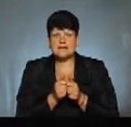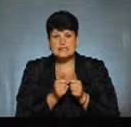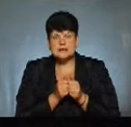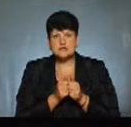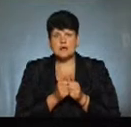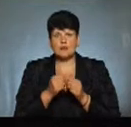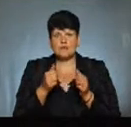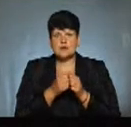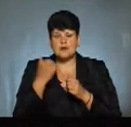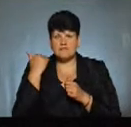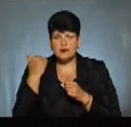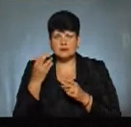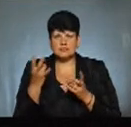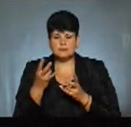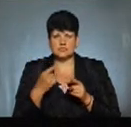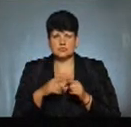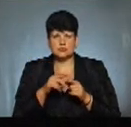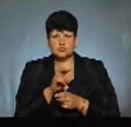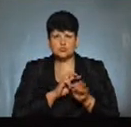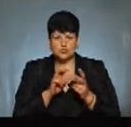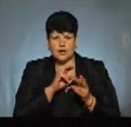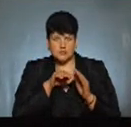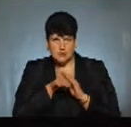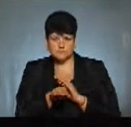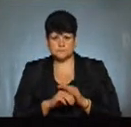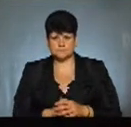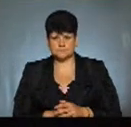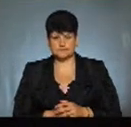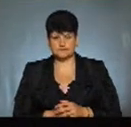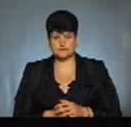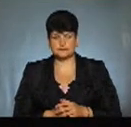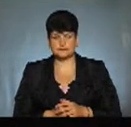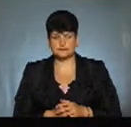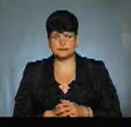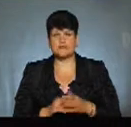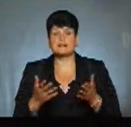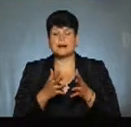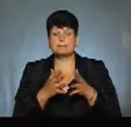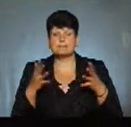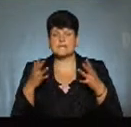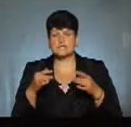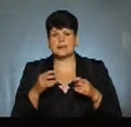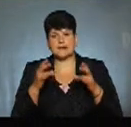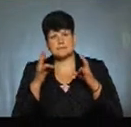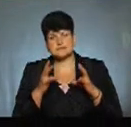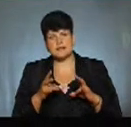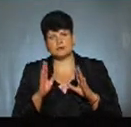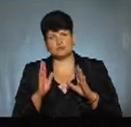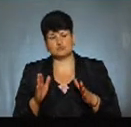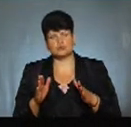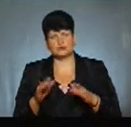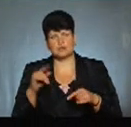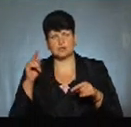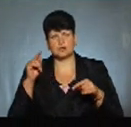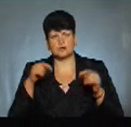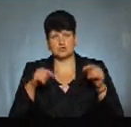над вами. Тоді треба більш ретельно шукати укриття. Де більш небезпечно перебувати під час грозових дощів? У